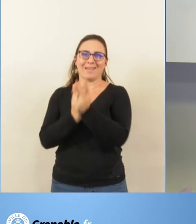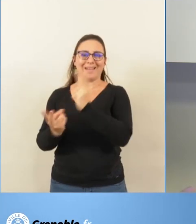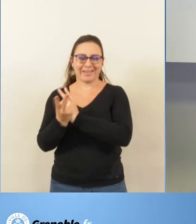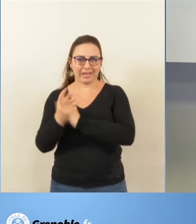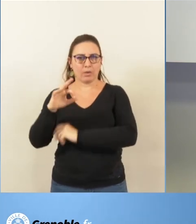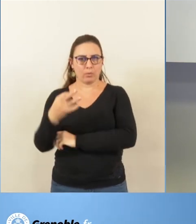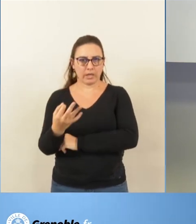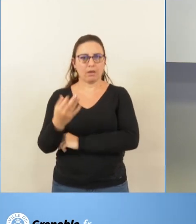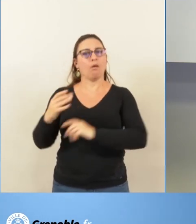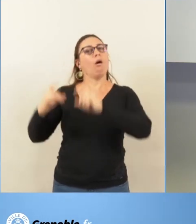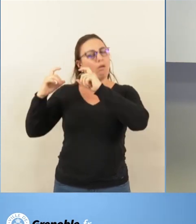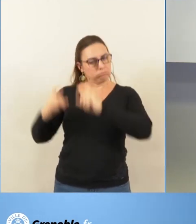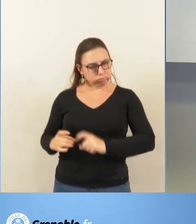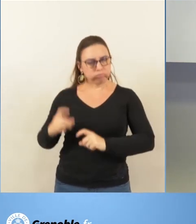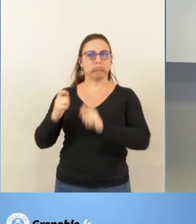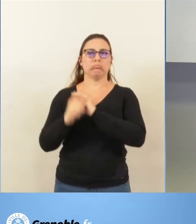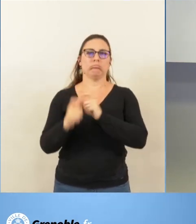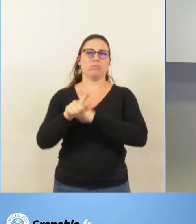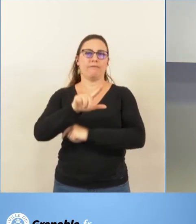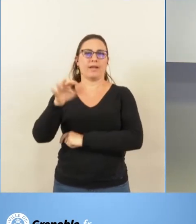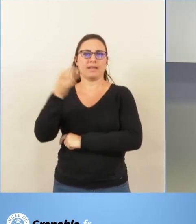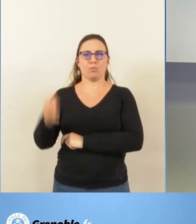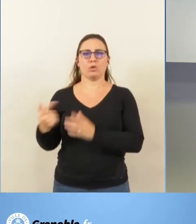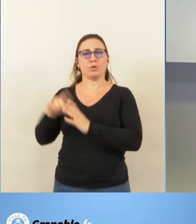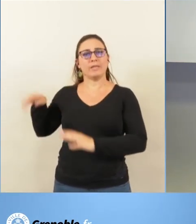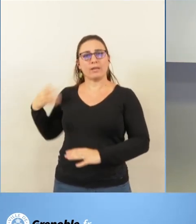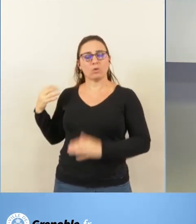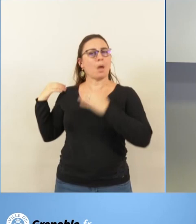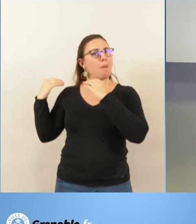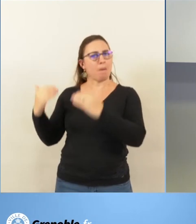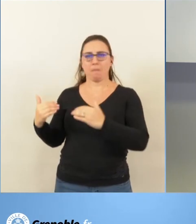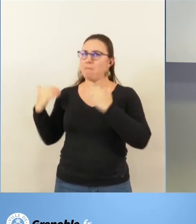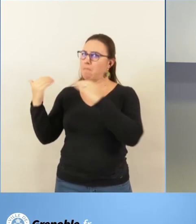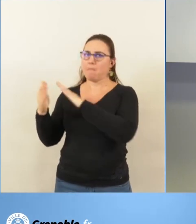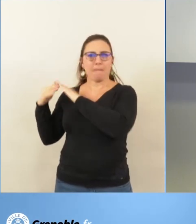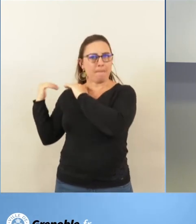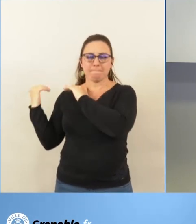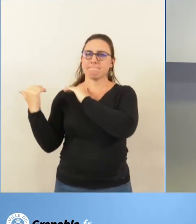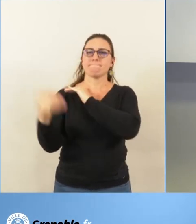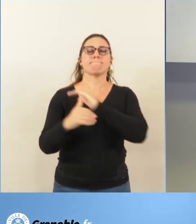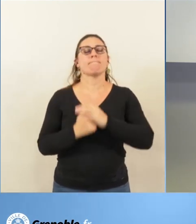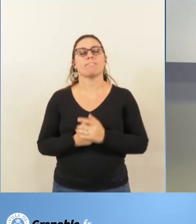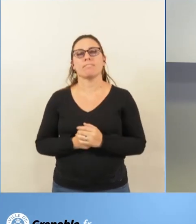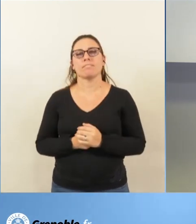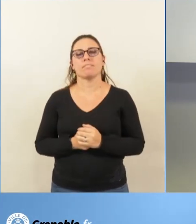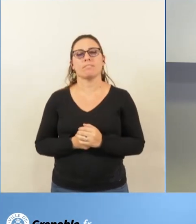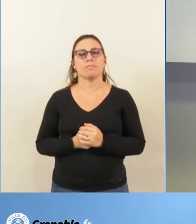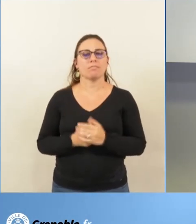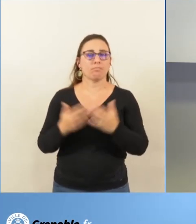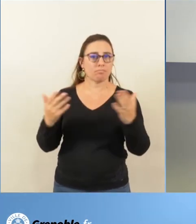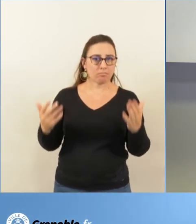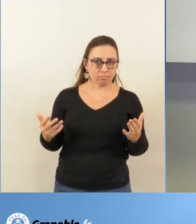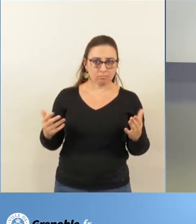avons baissé ces indemnités de 25% en 2014 elles n'ont pas bougé depuis suivant suivant